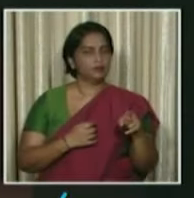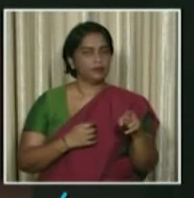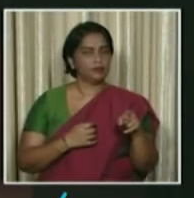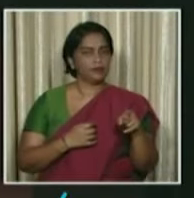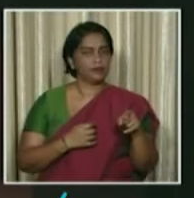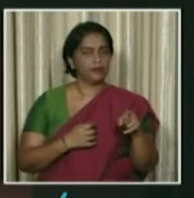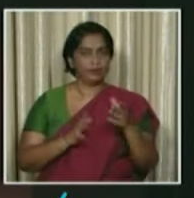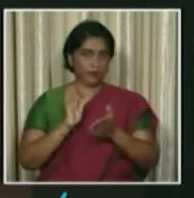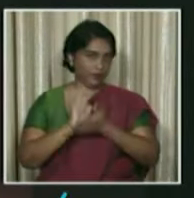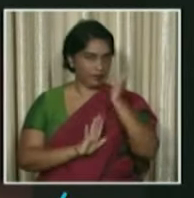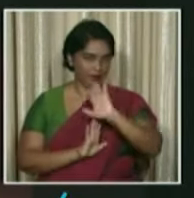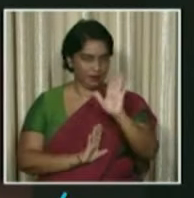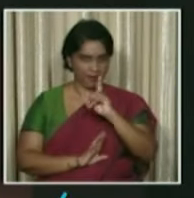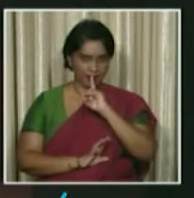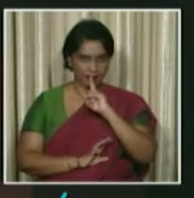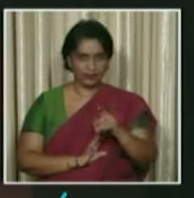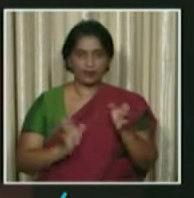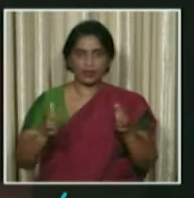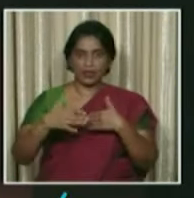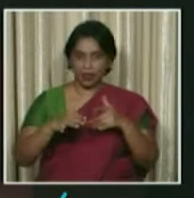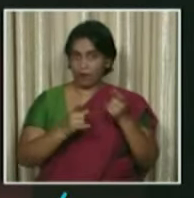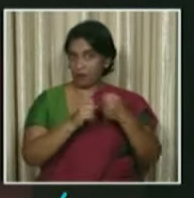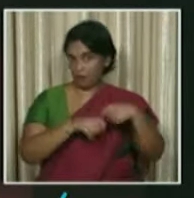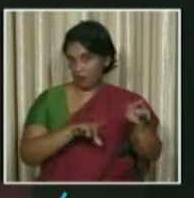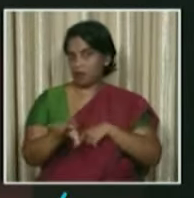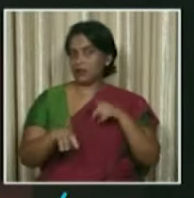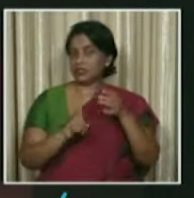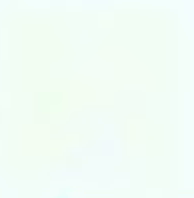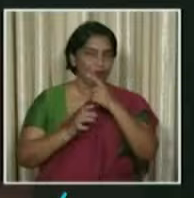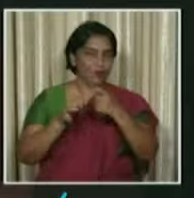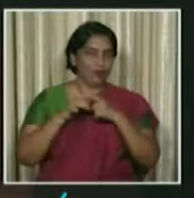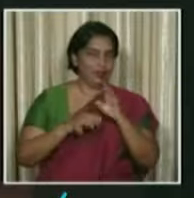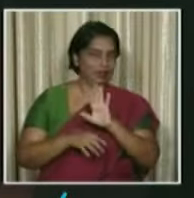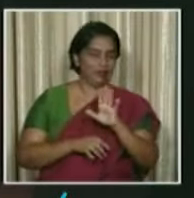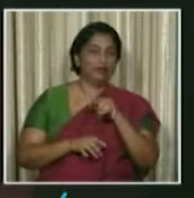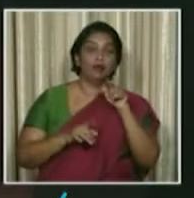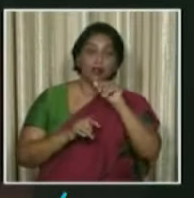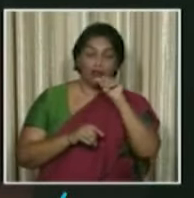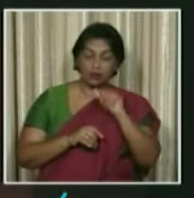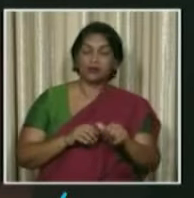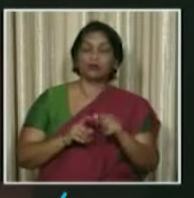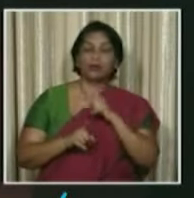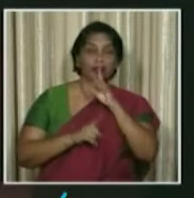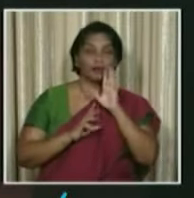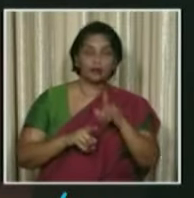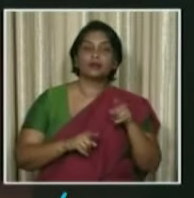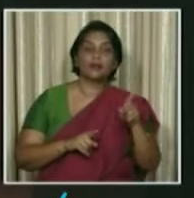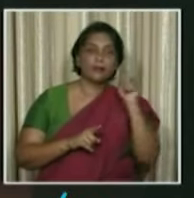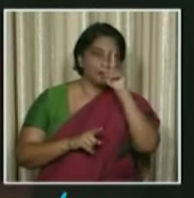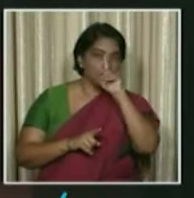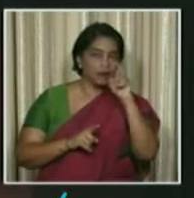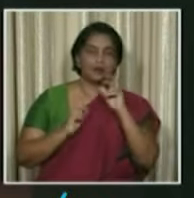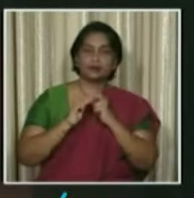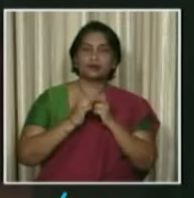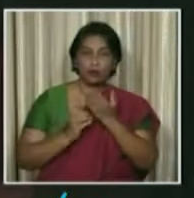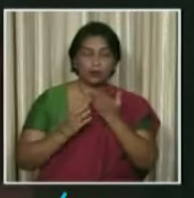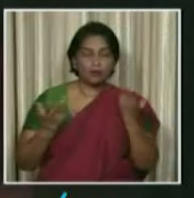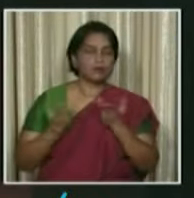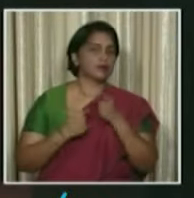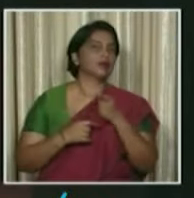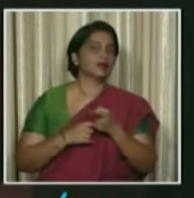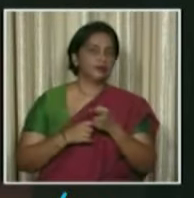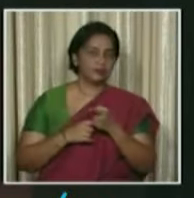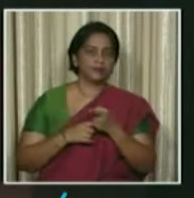තියෙනවා. අමනාපෙන්නම මෙහෙම කිව්වට මේකට කැබිනට් එකක් වග කියන්න ඕන ජනාධිපතිවරයා ප්‍රමුඛ. ඇත්තම කතා කරනවා නම් මාසෙකින් ඕක විසඳන්නට බැරි ප්‍රශ්නයක්.